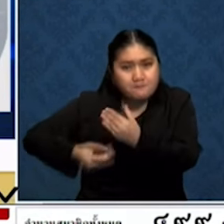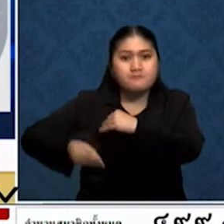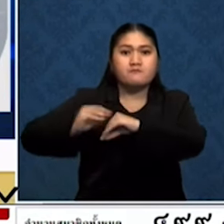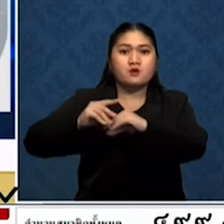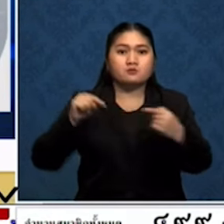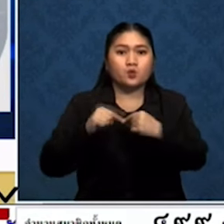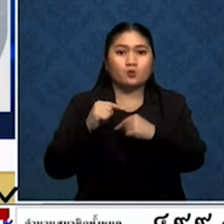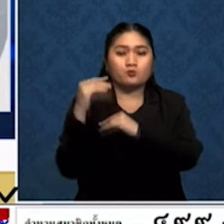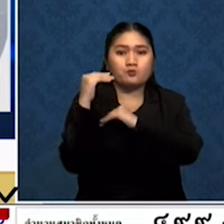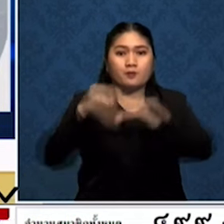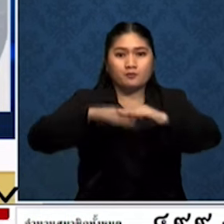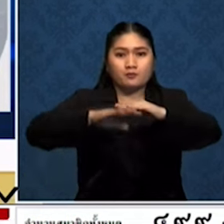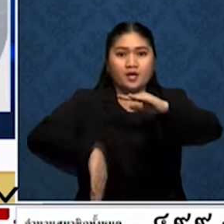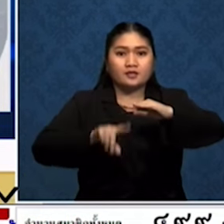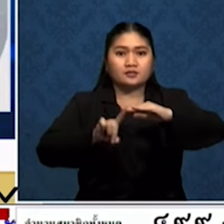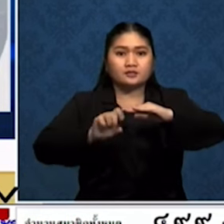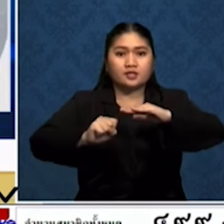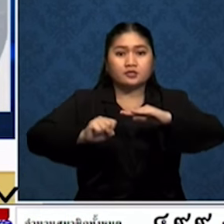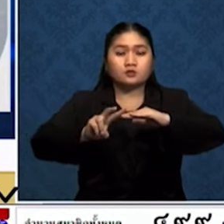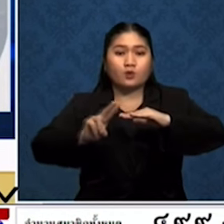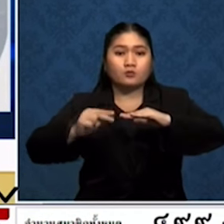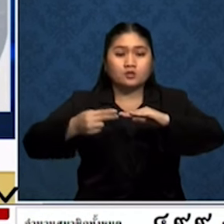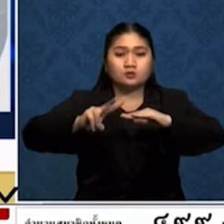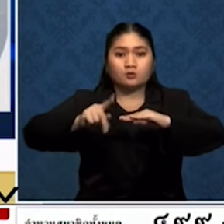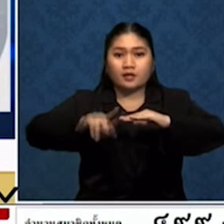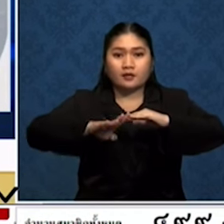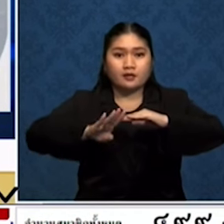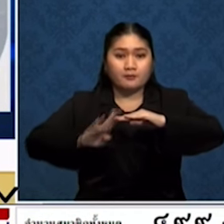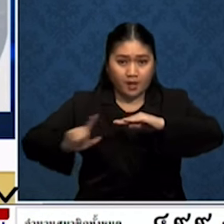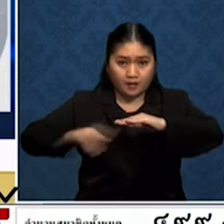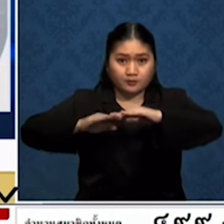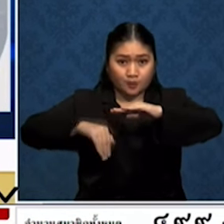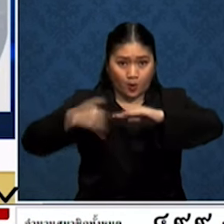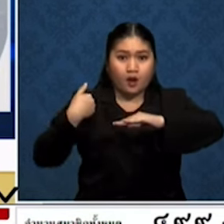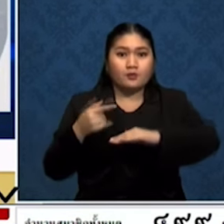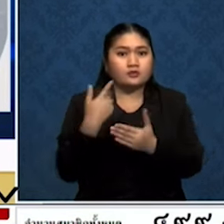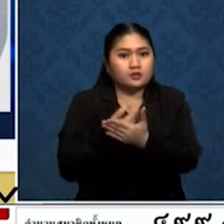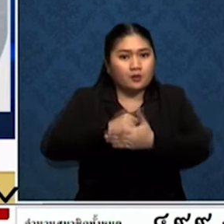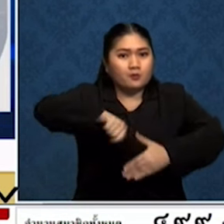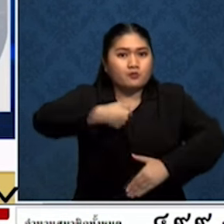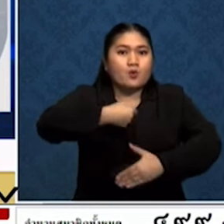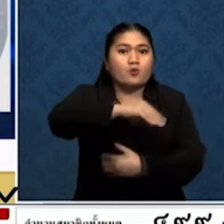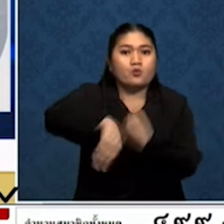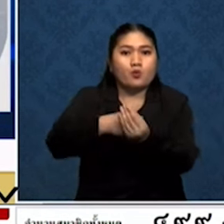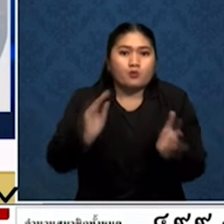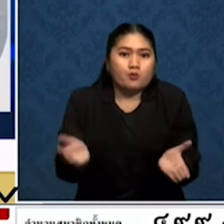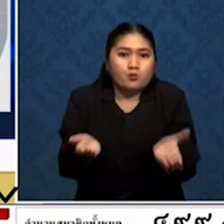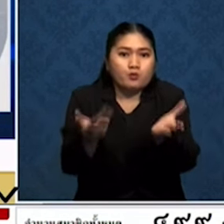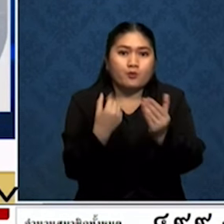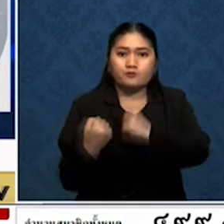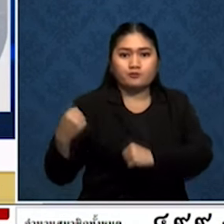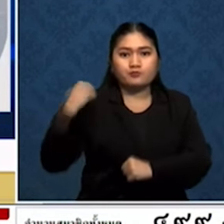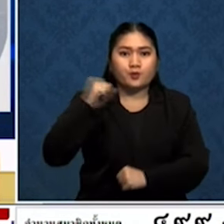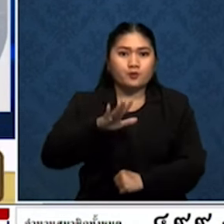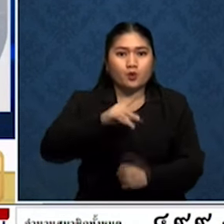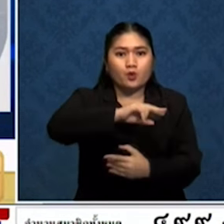ไม่เกิล 120,000 ล้านบาทโดยมวสุประโสงเพื่อเป็คาใช้จ่ายเพื่ Mogening กระต้นเศรษกิและส้างคามเข้มแข 79ของ